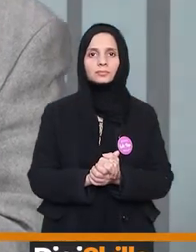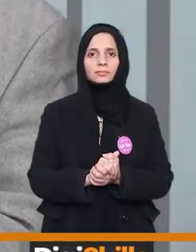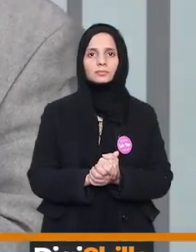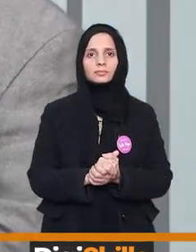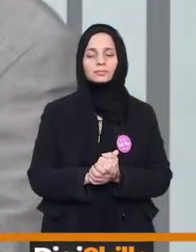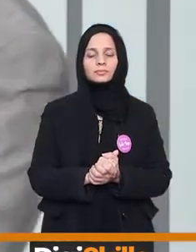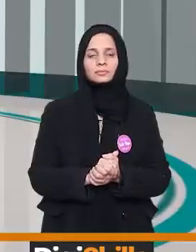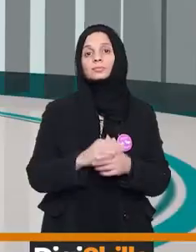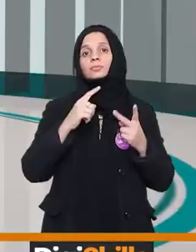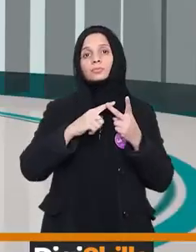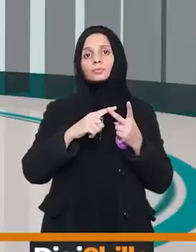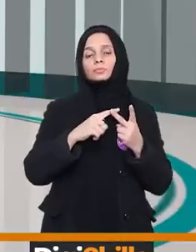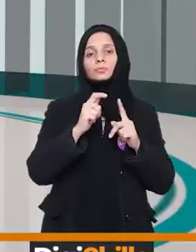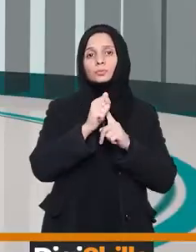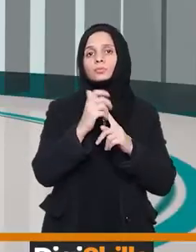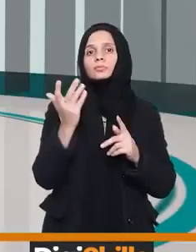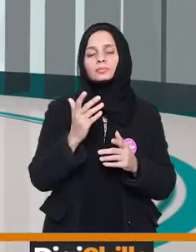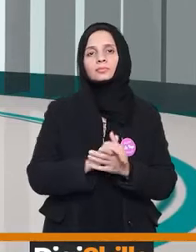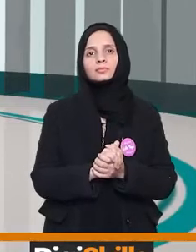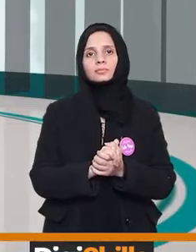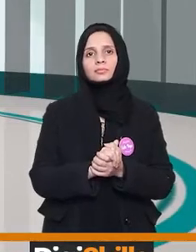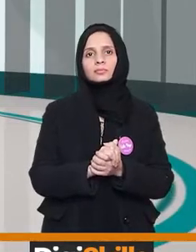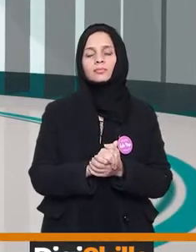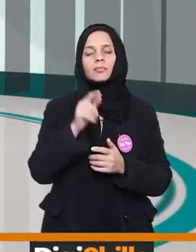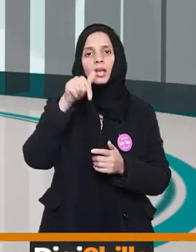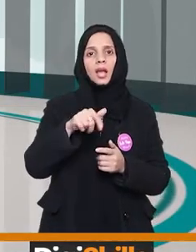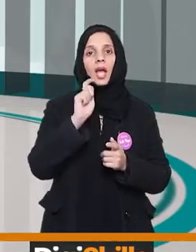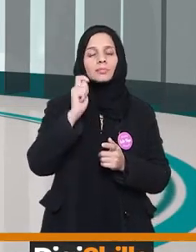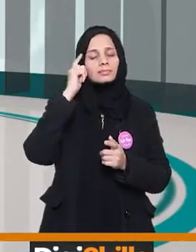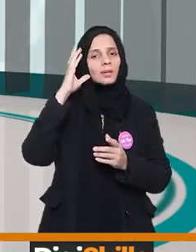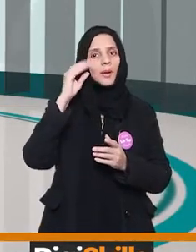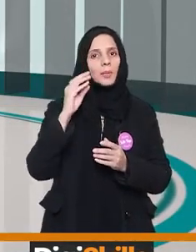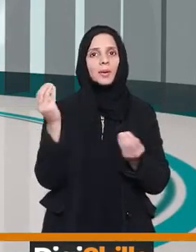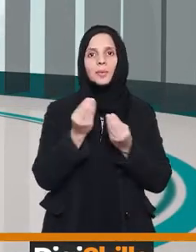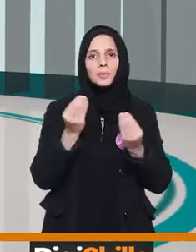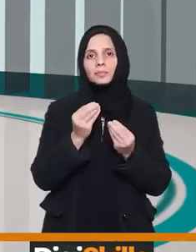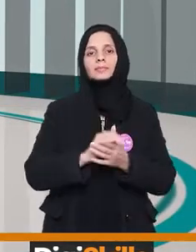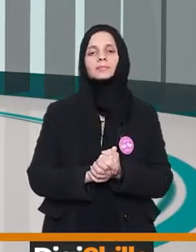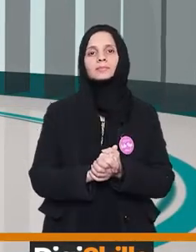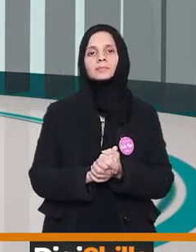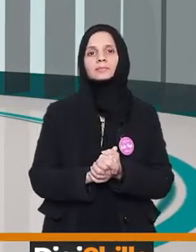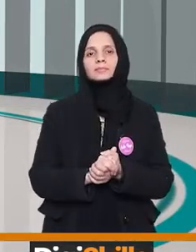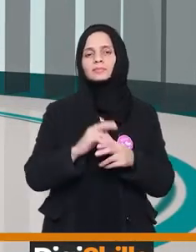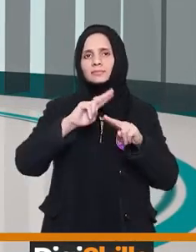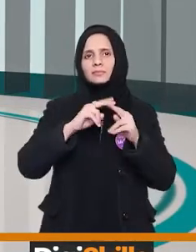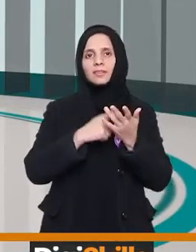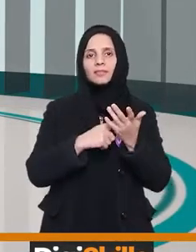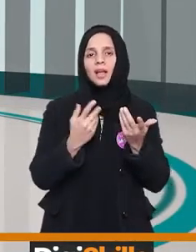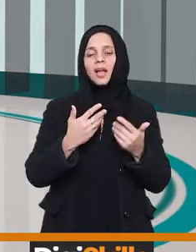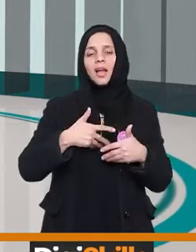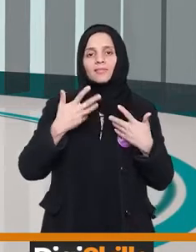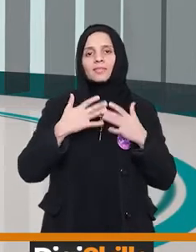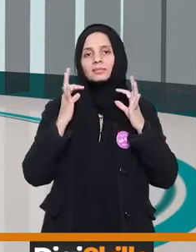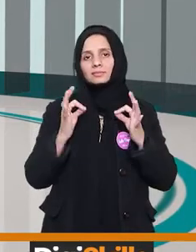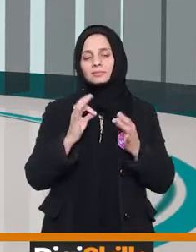نہیں ہوگا۔ دوسرا کی فیکٹر، ورکنگ انڈر ایزی انوائرمنٹ۔ ارے فری لانسنگ کا تو